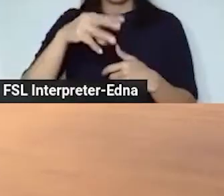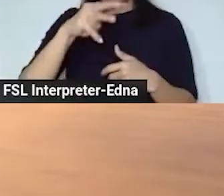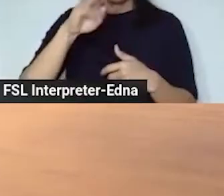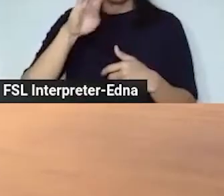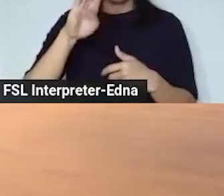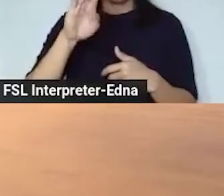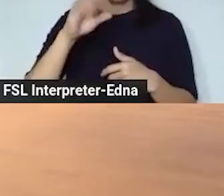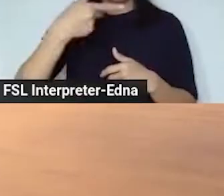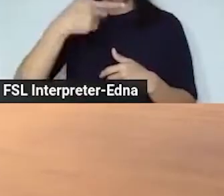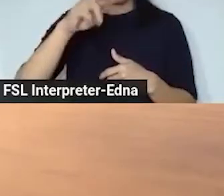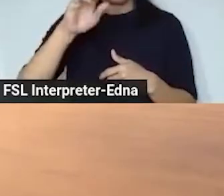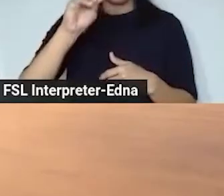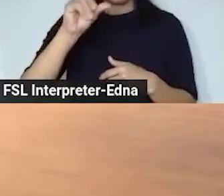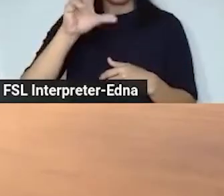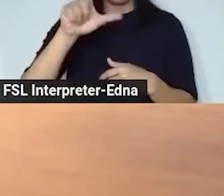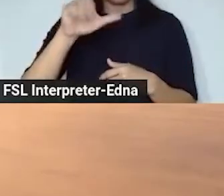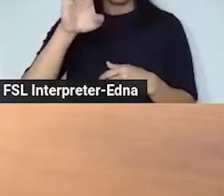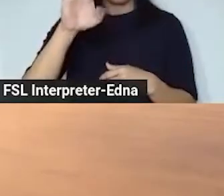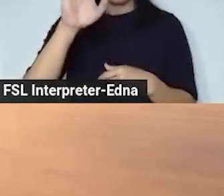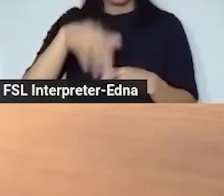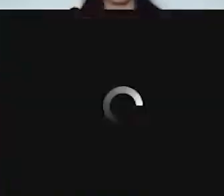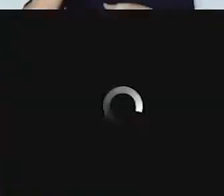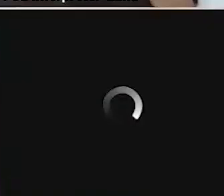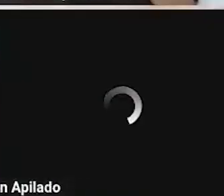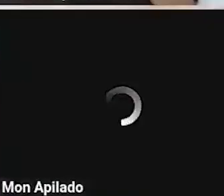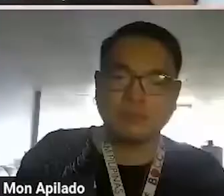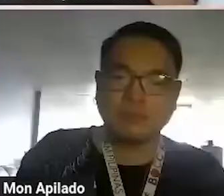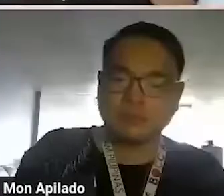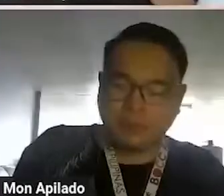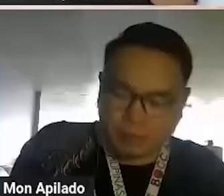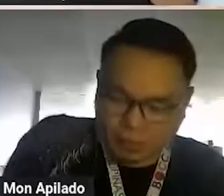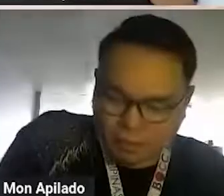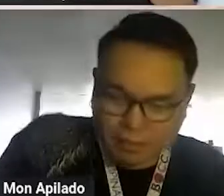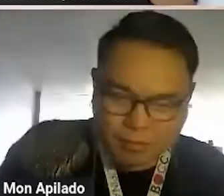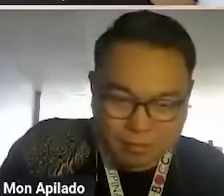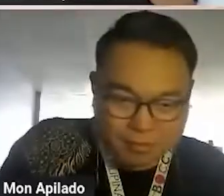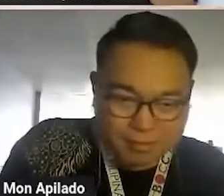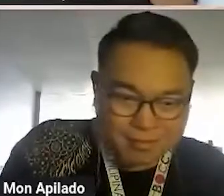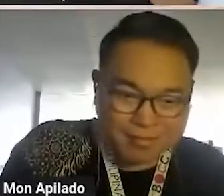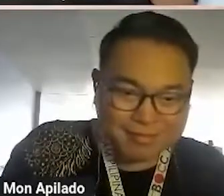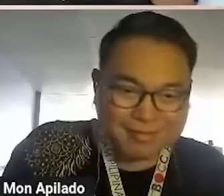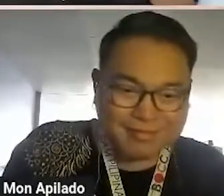muscular dystrophy. Ito na po si Mr. Mon Apilado.